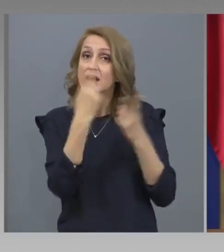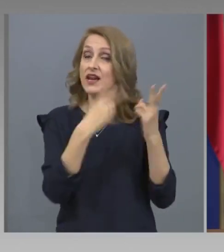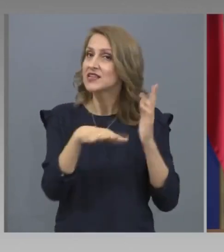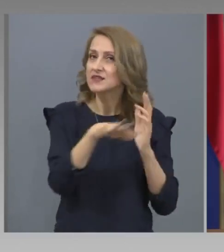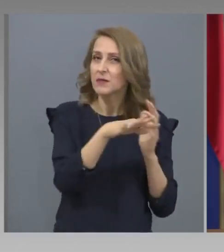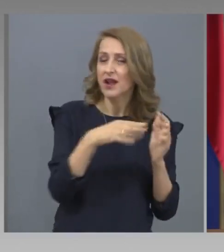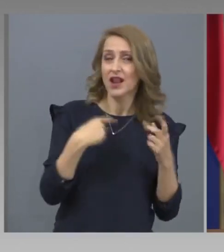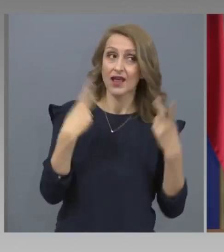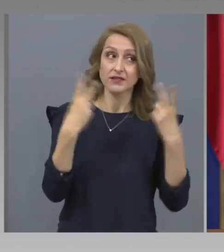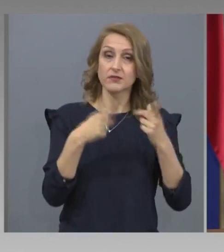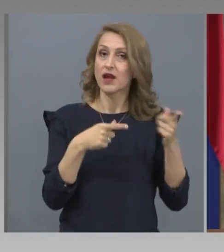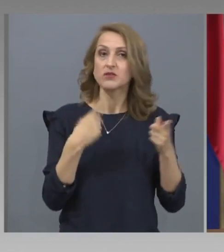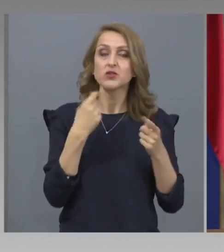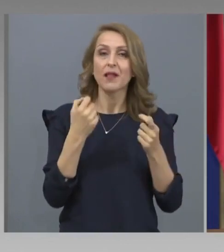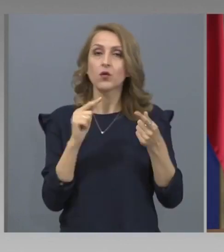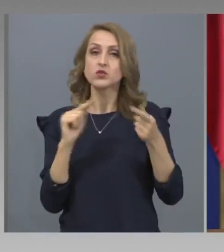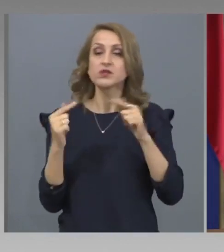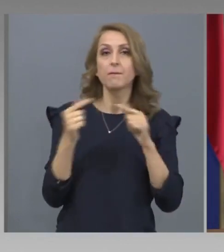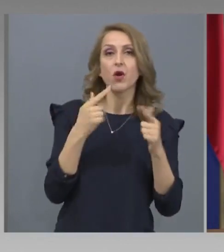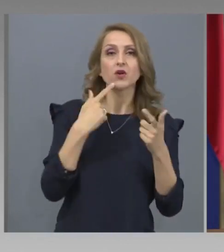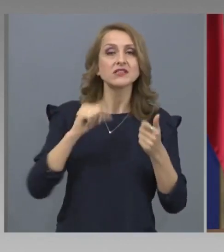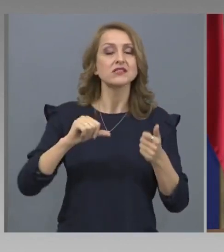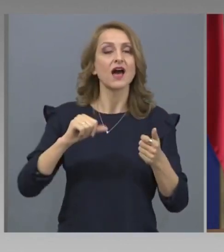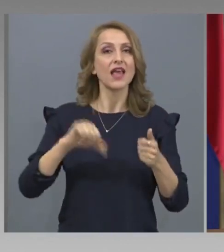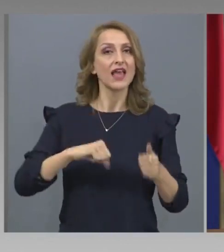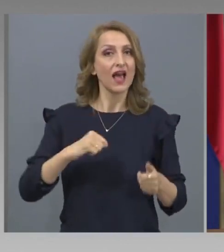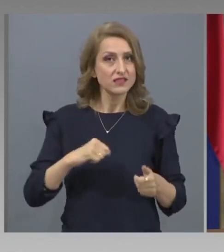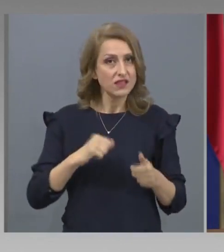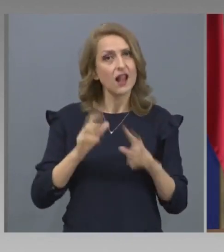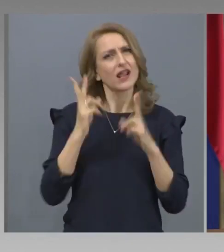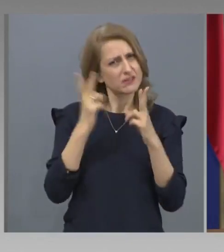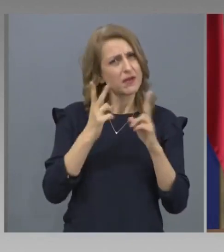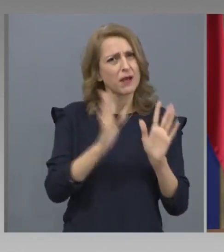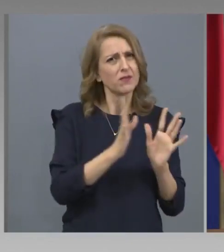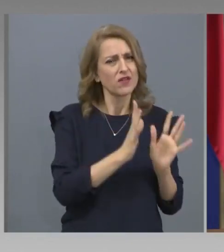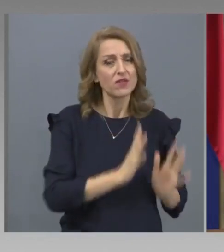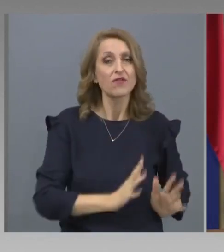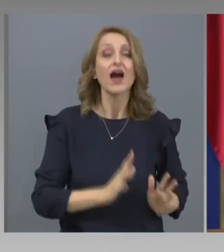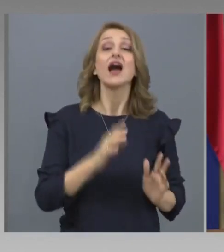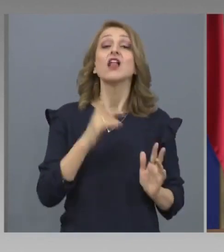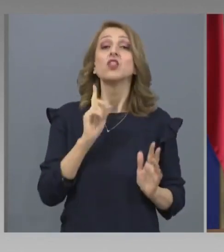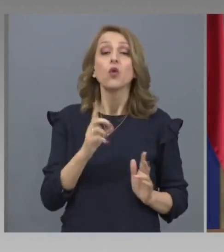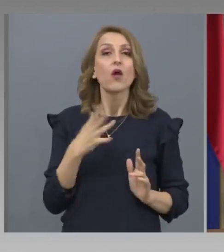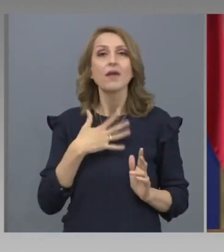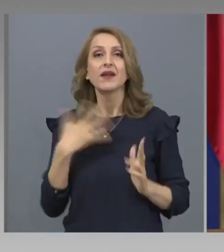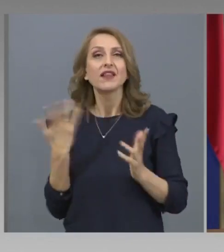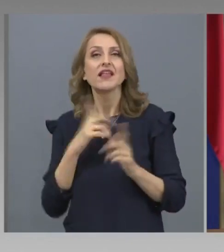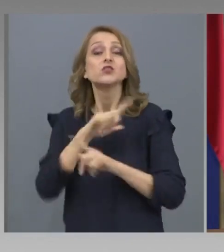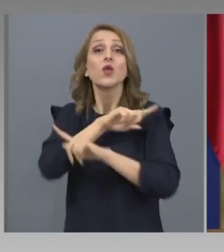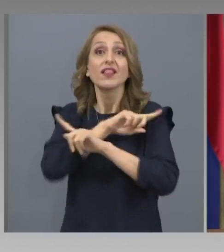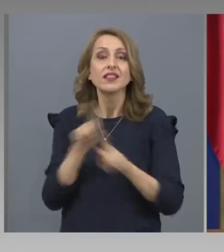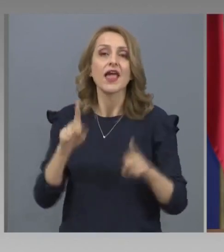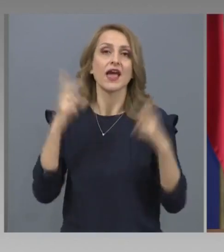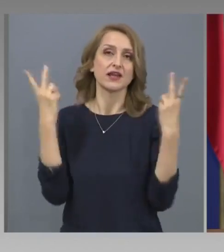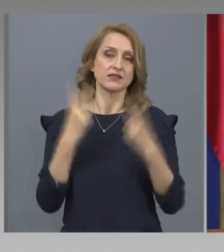детските градини и яслите. Но по кои въобще не се разбрахте? И защо? И втория ми въпрос...